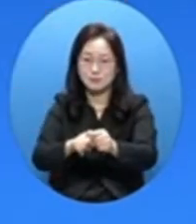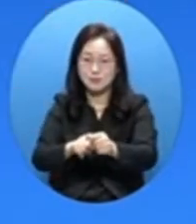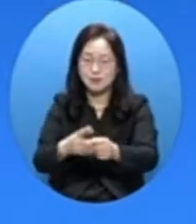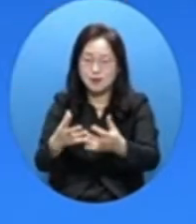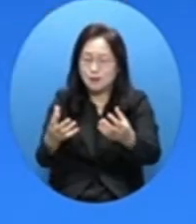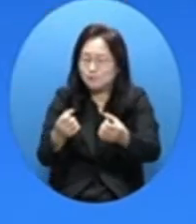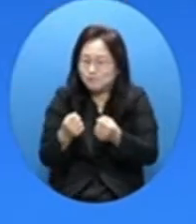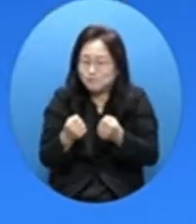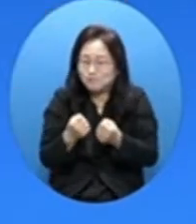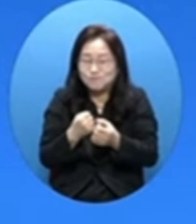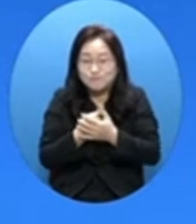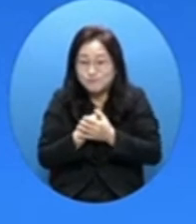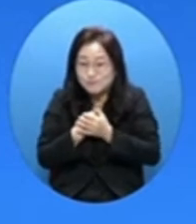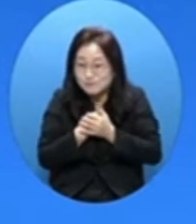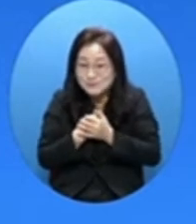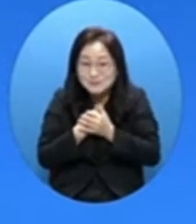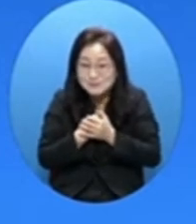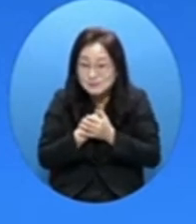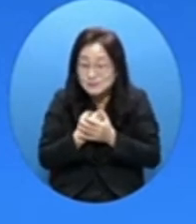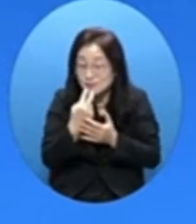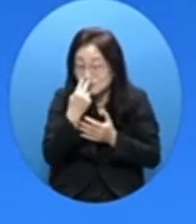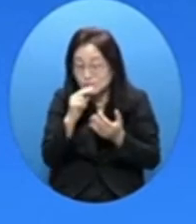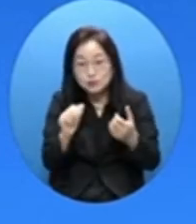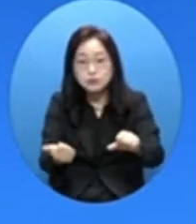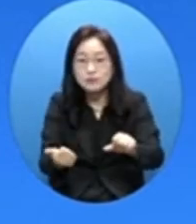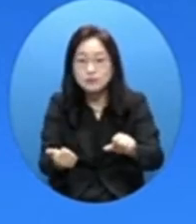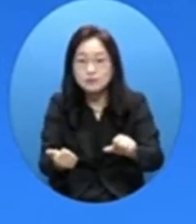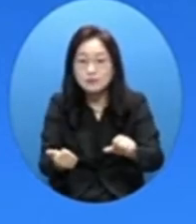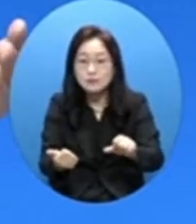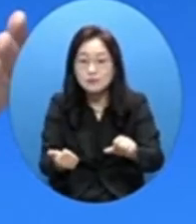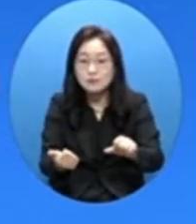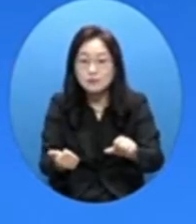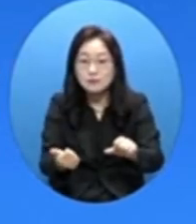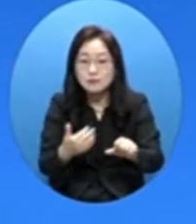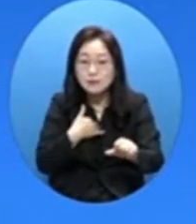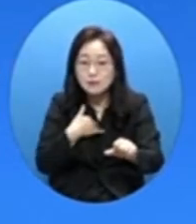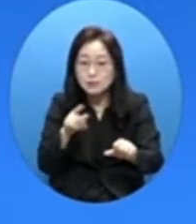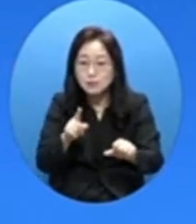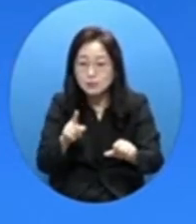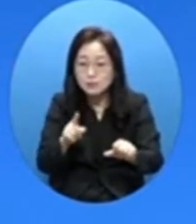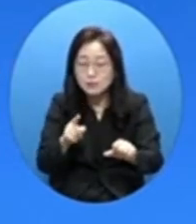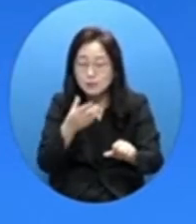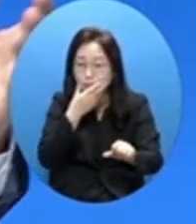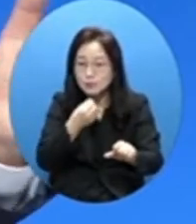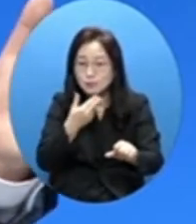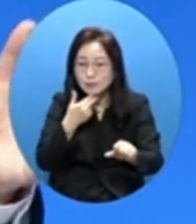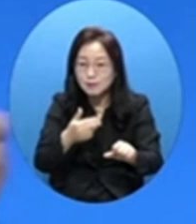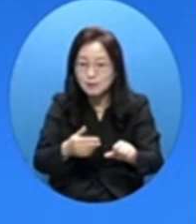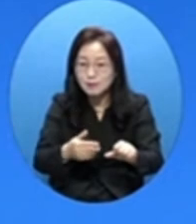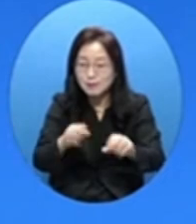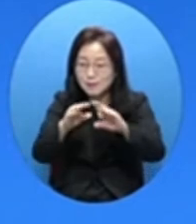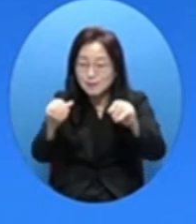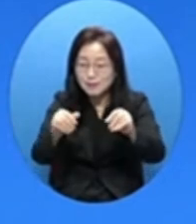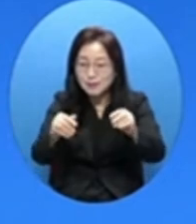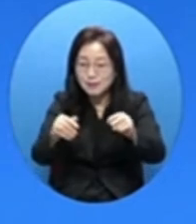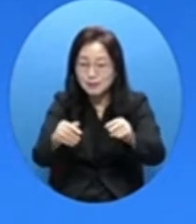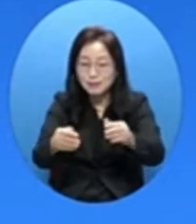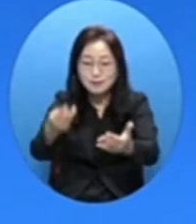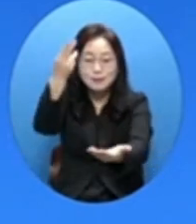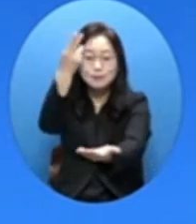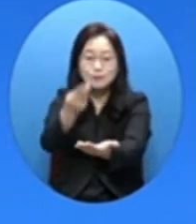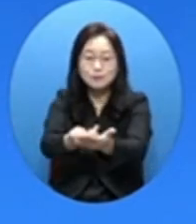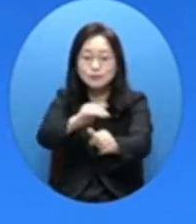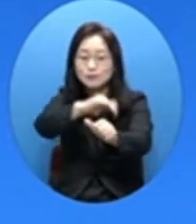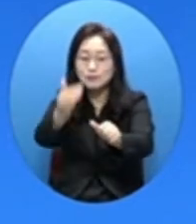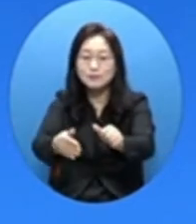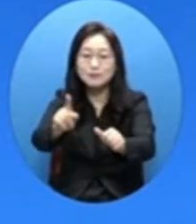움켜쥐고 살다가 내가 숨을 거두면 내가 들어갈 자리는 제한되어 있습니다. 땅에 묻히면 몇 평이고